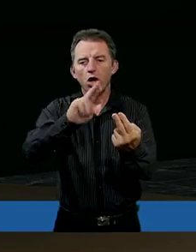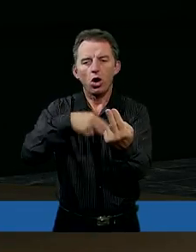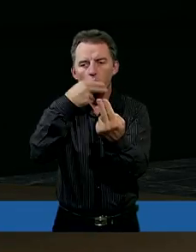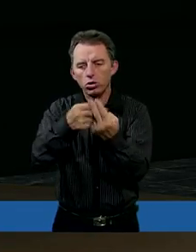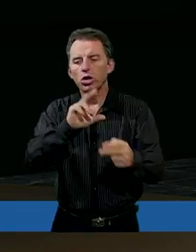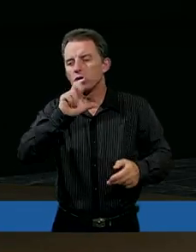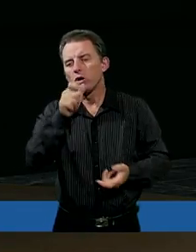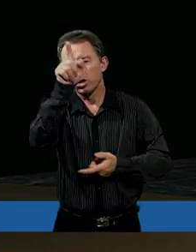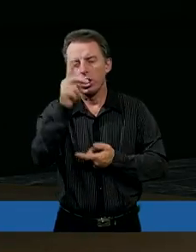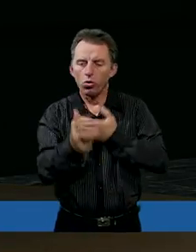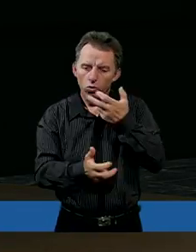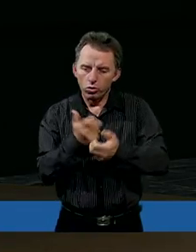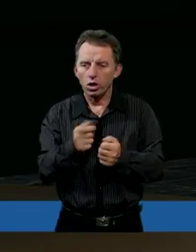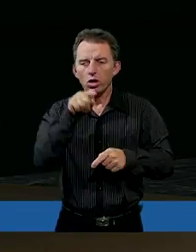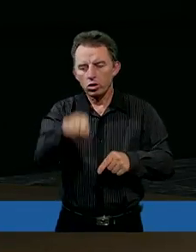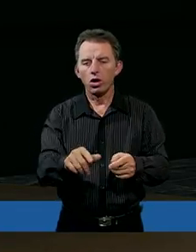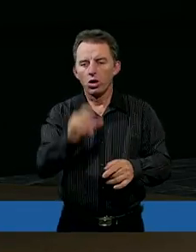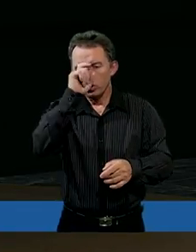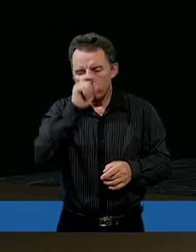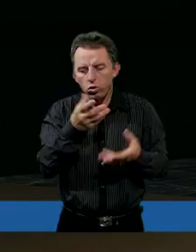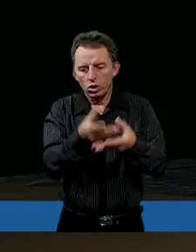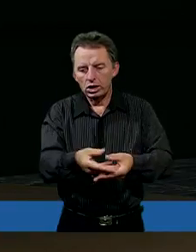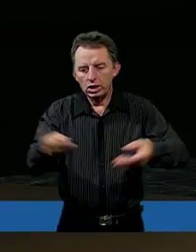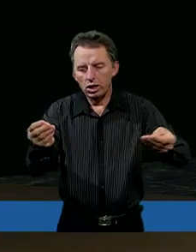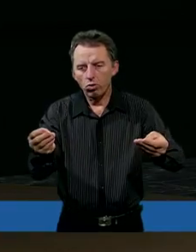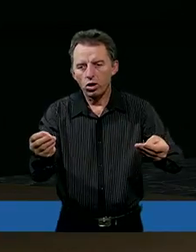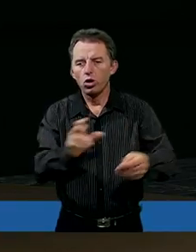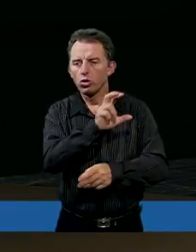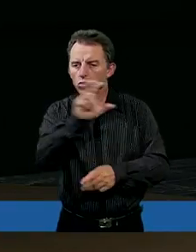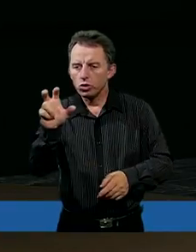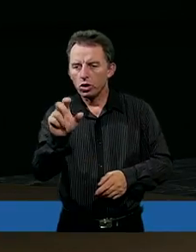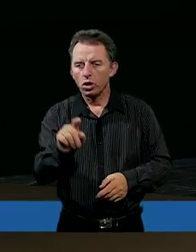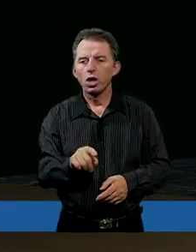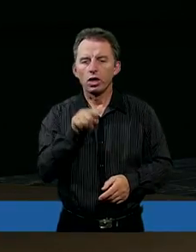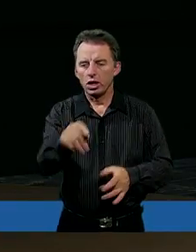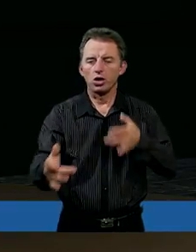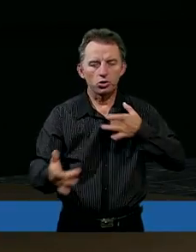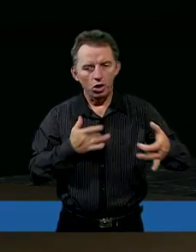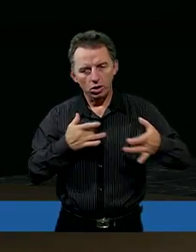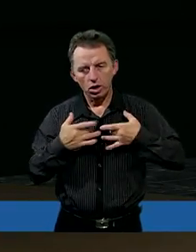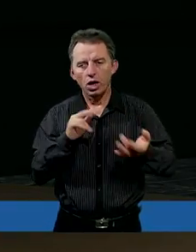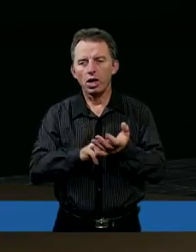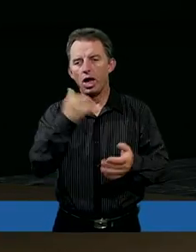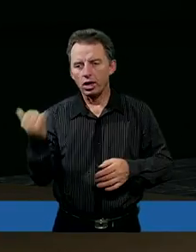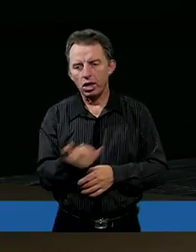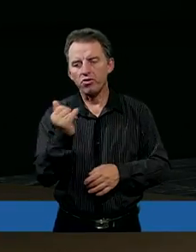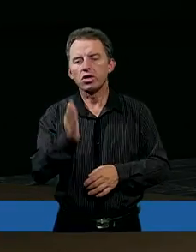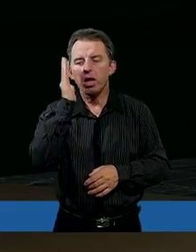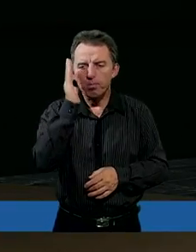co uczyniłeś, aby ono w końcu znikło? I czy te cierpienia na zawsze